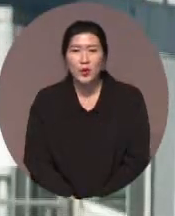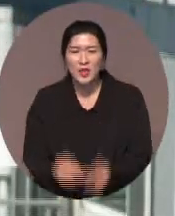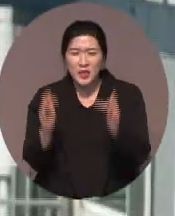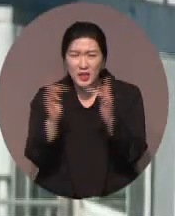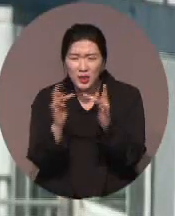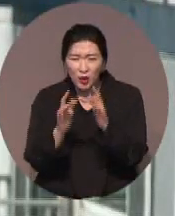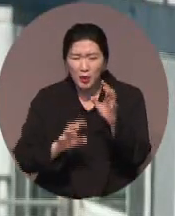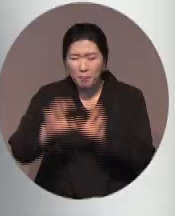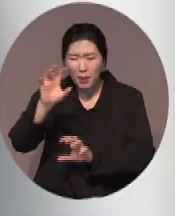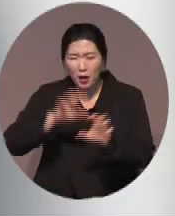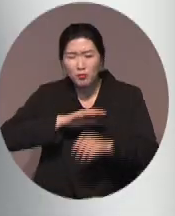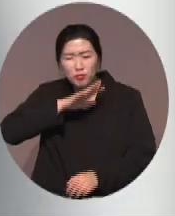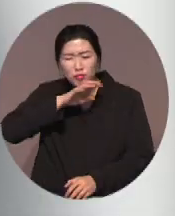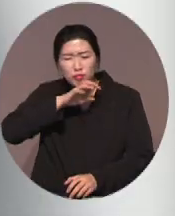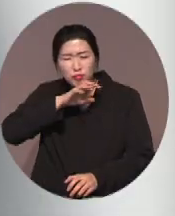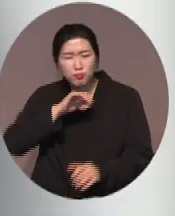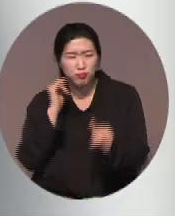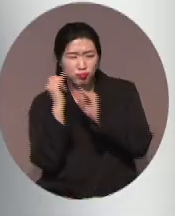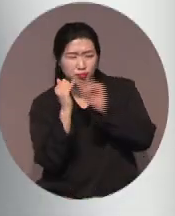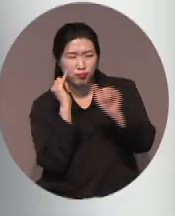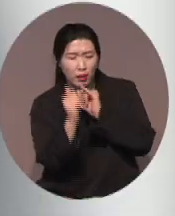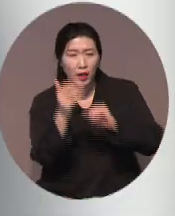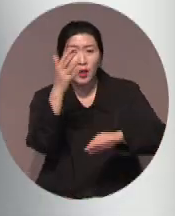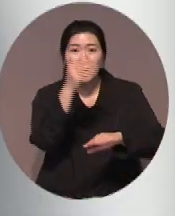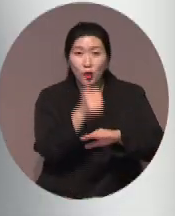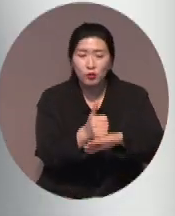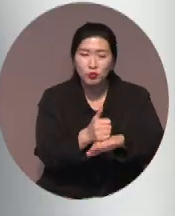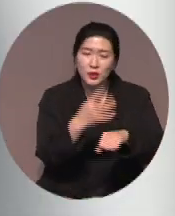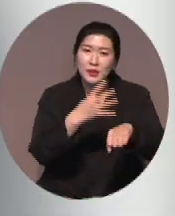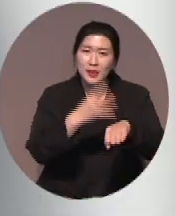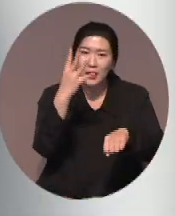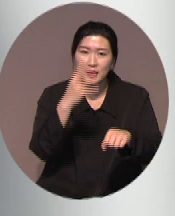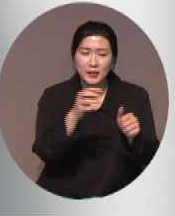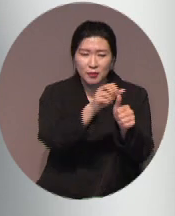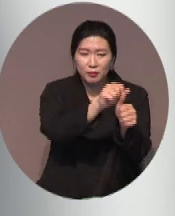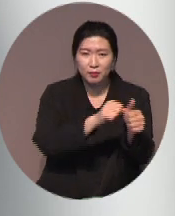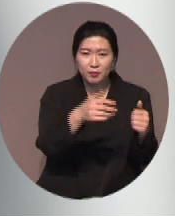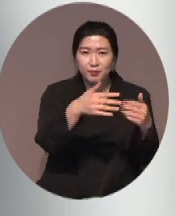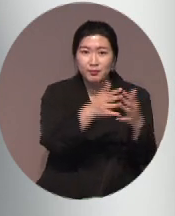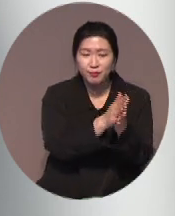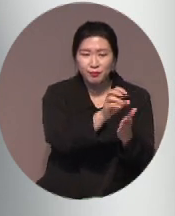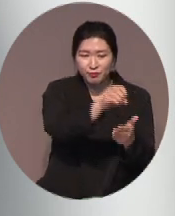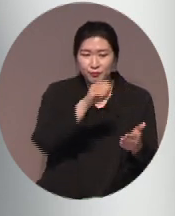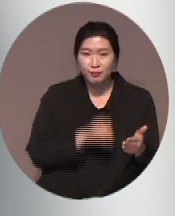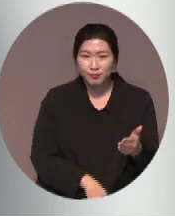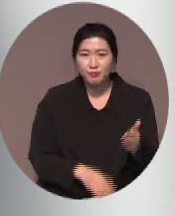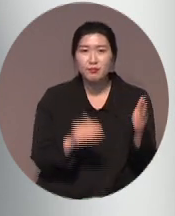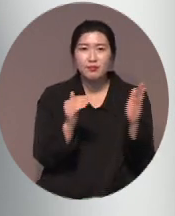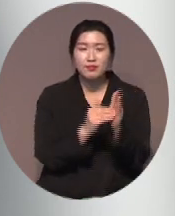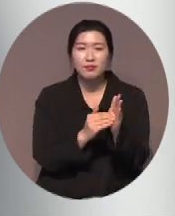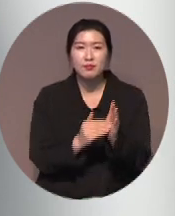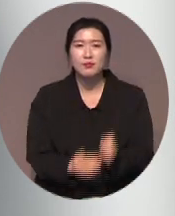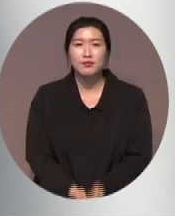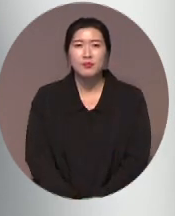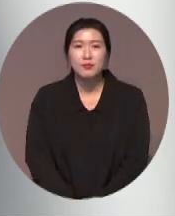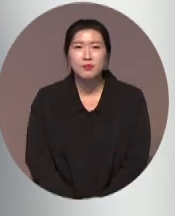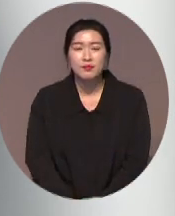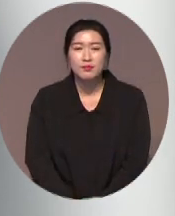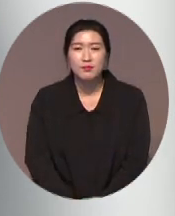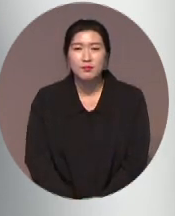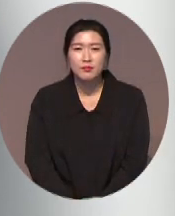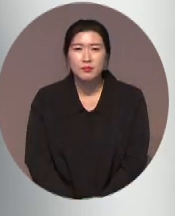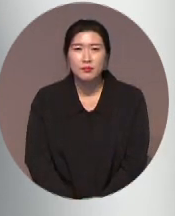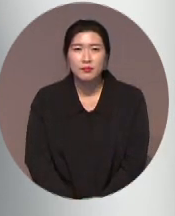온라인을 비롯해 인근 주민들의 비판과 항의가 빗발치자 해당가구주민은 오후 4시쯤 일장기를 내린 것으로 알려졌습니다